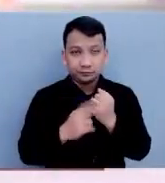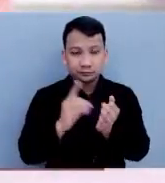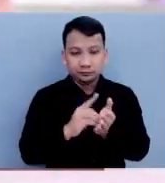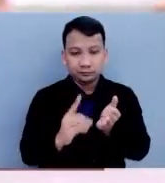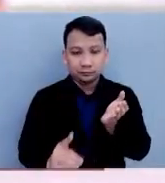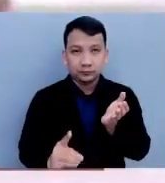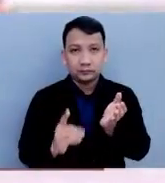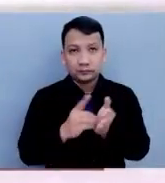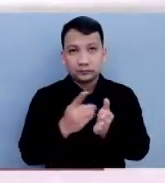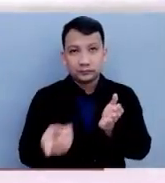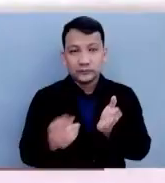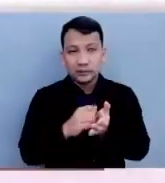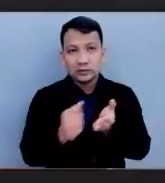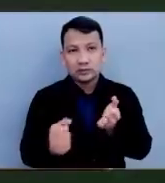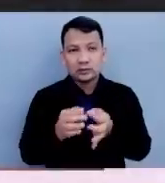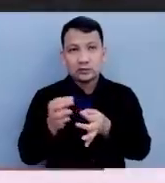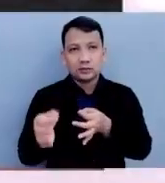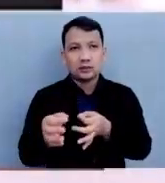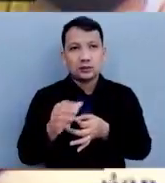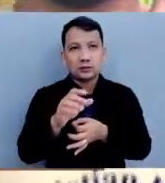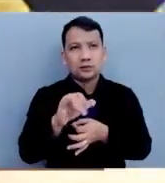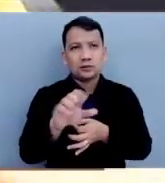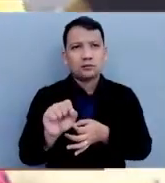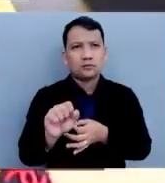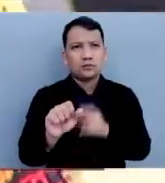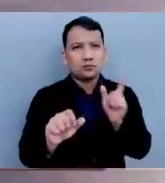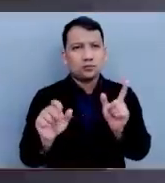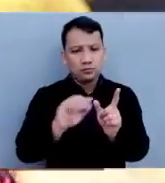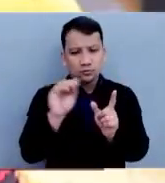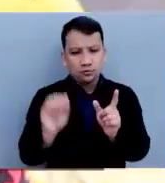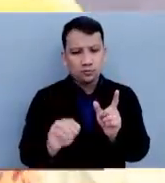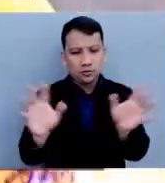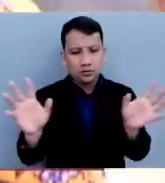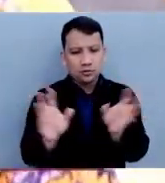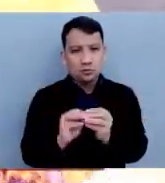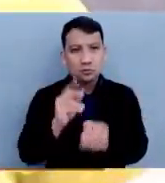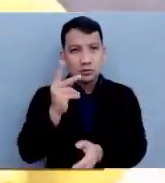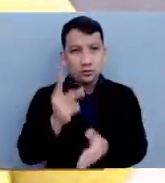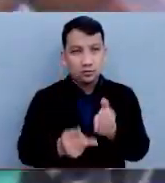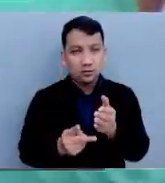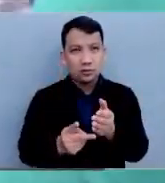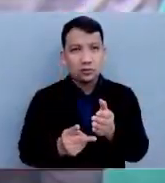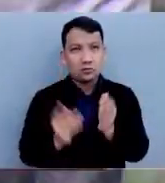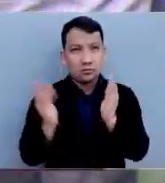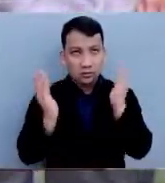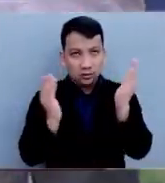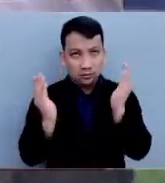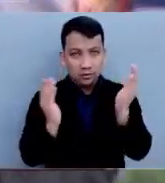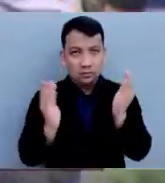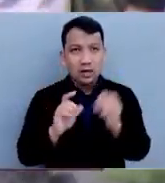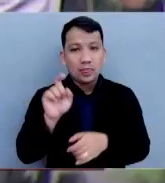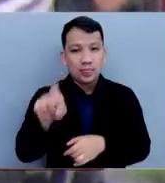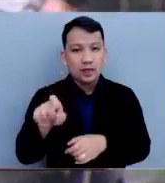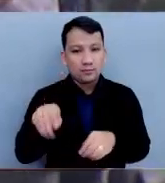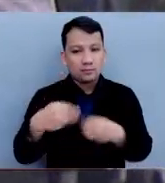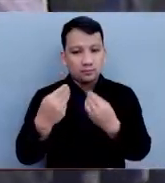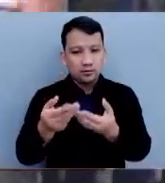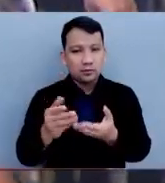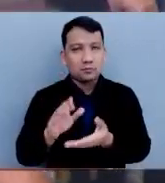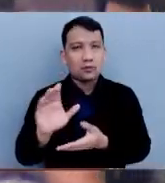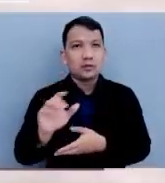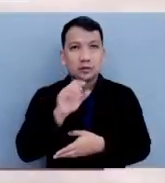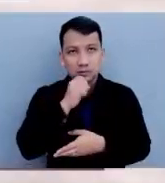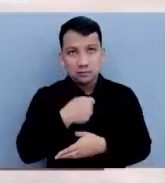sa Expanded Senior Citizens Act, 20% ng kabuang presyo ng produkto o serbisyo ang dapat diskwento sa mga